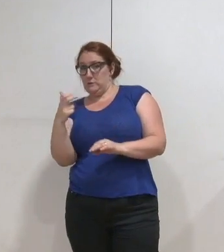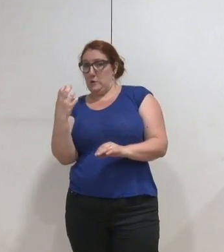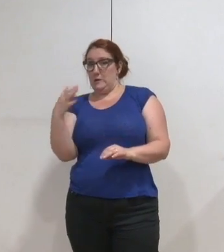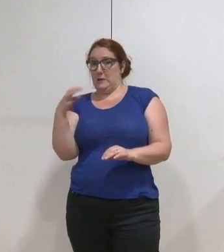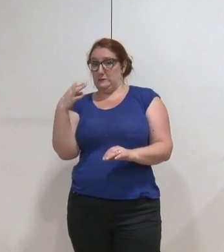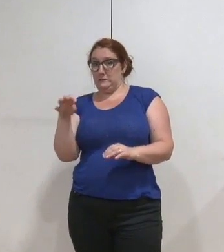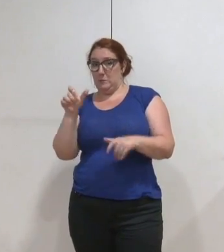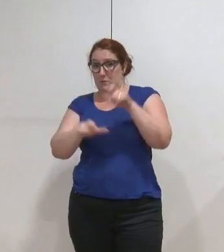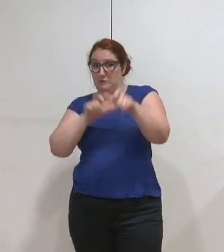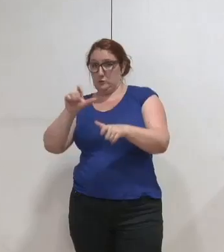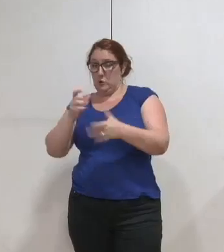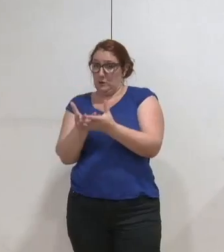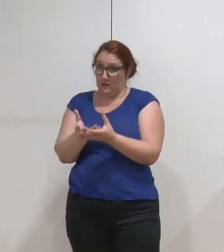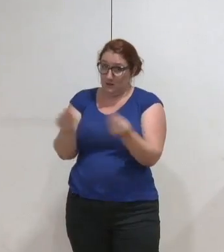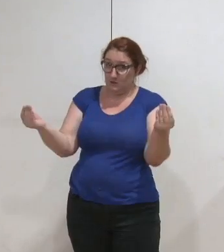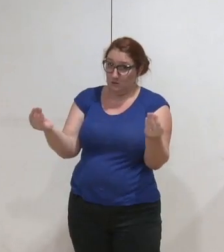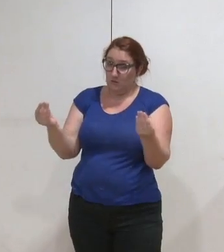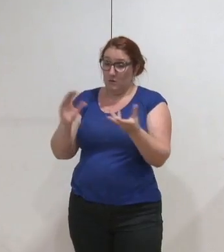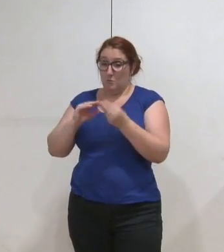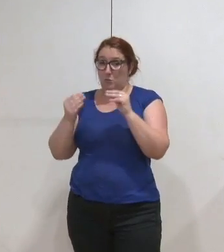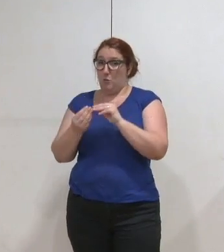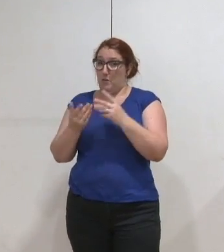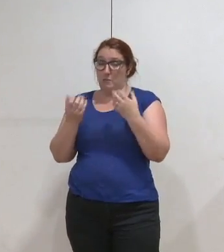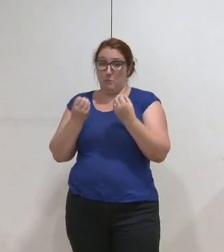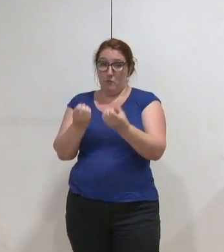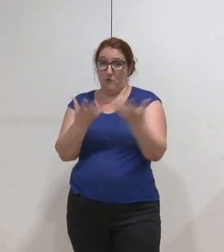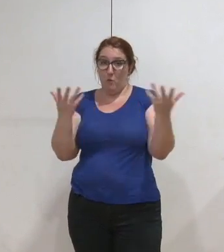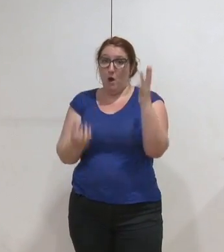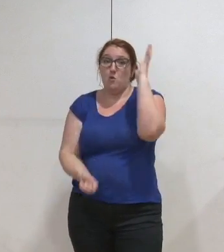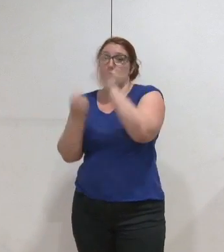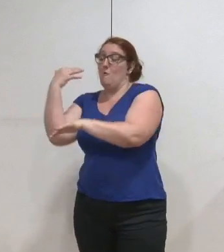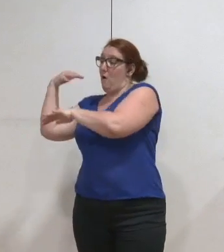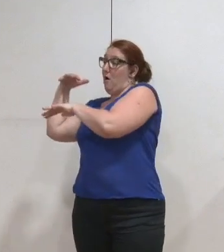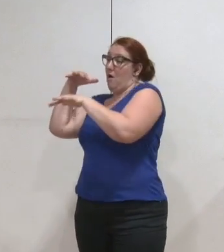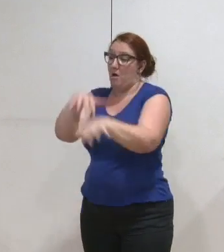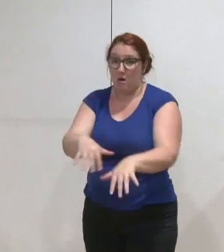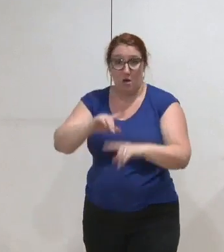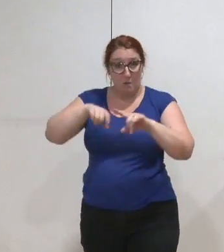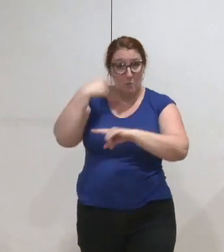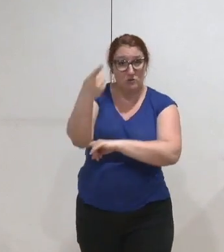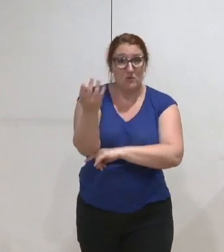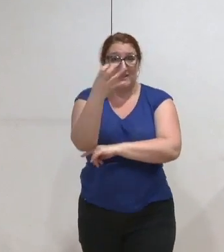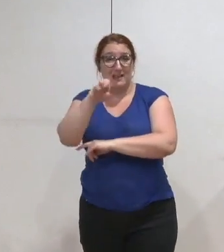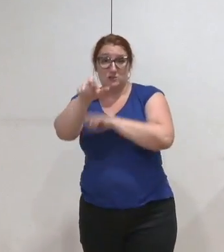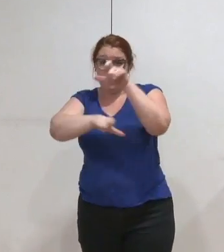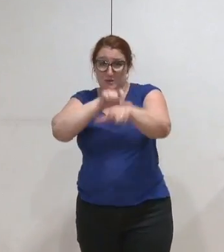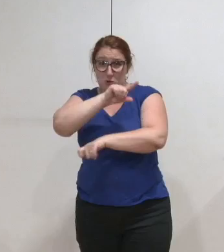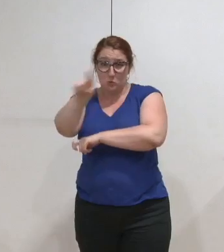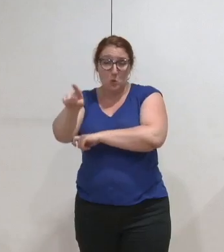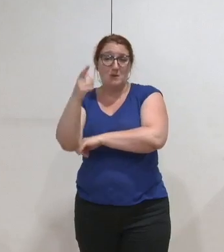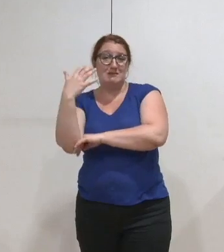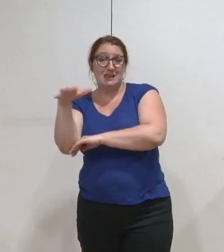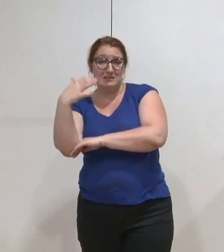personnes vous allez générer un nouvel l'appel d'air et ce sera pas 400 personnes la prochaine fois mais ce sera 500 600 ou